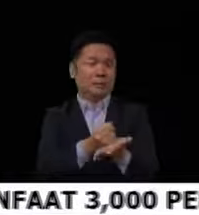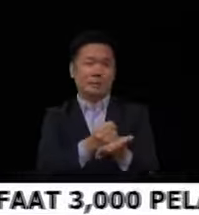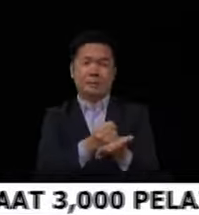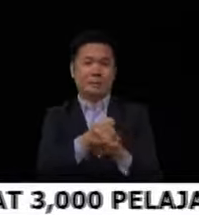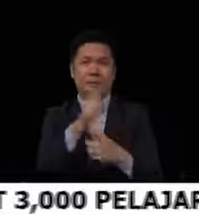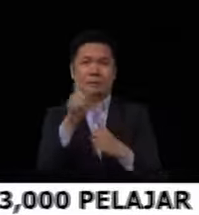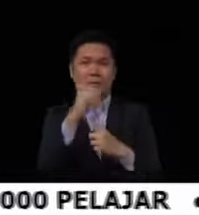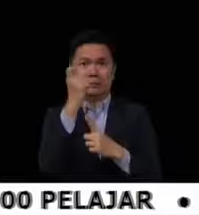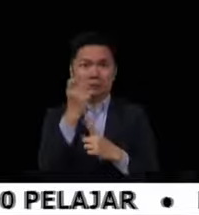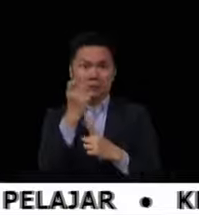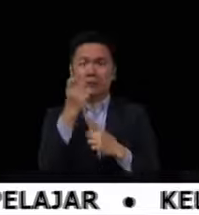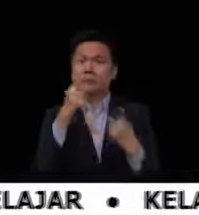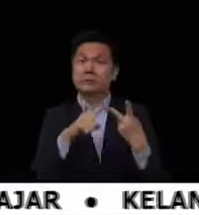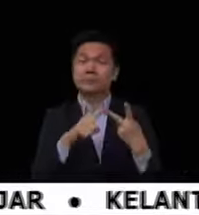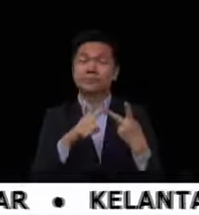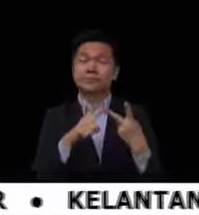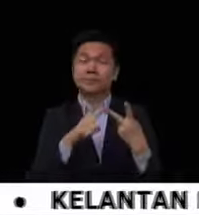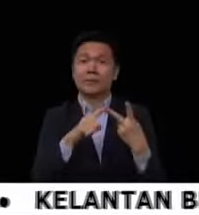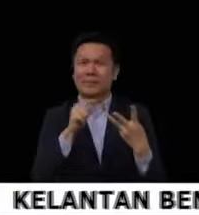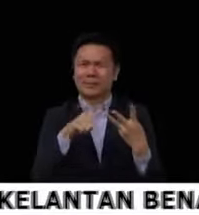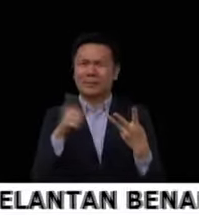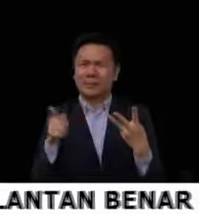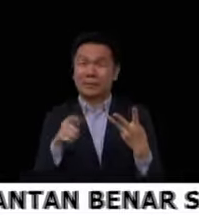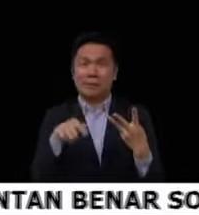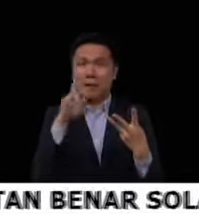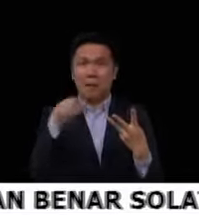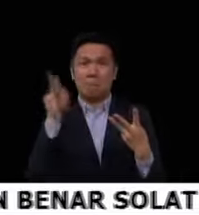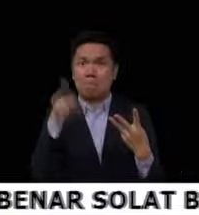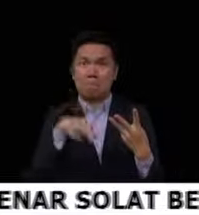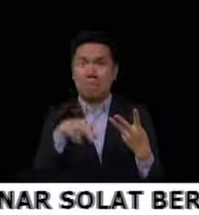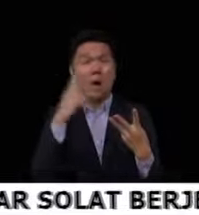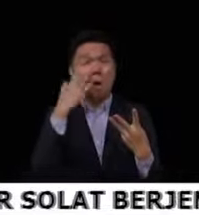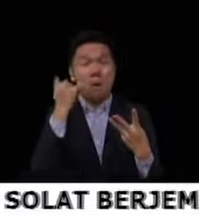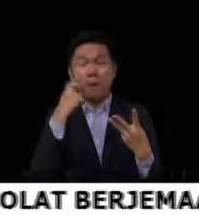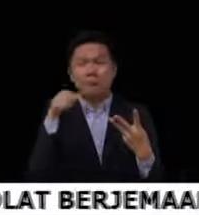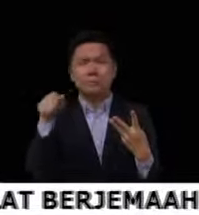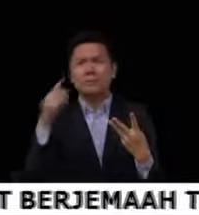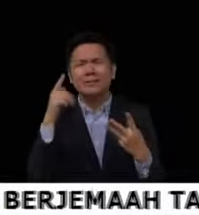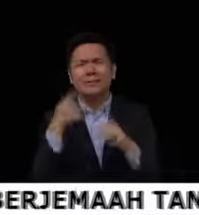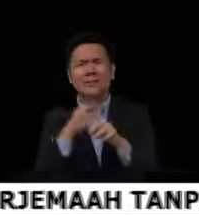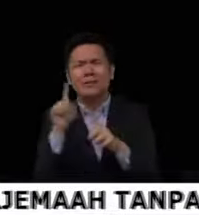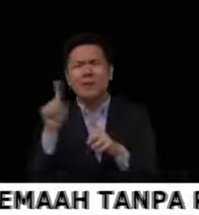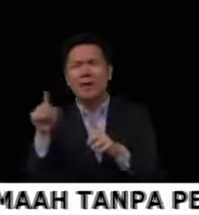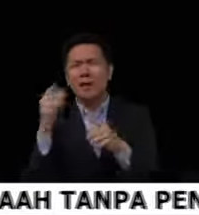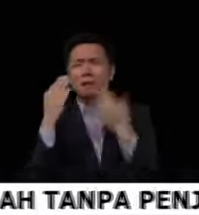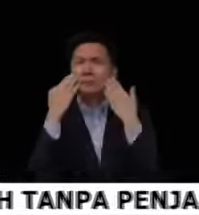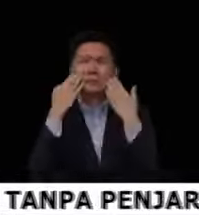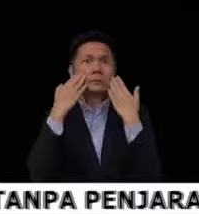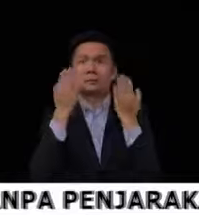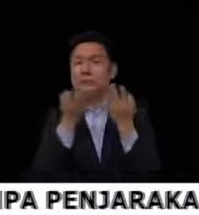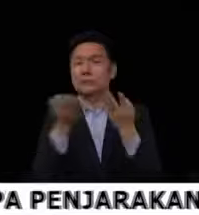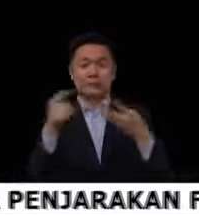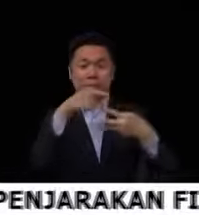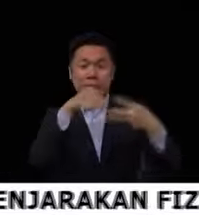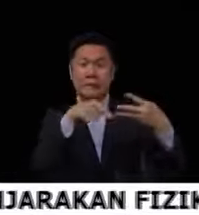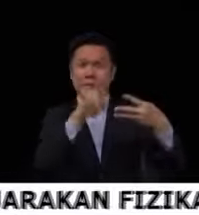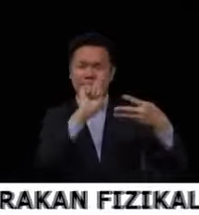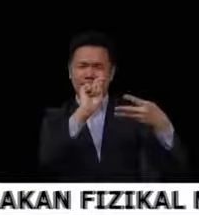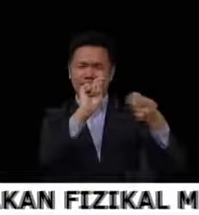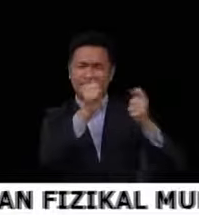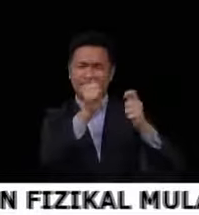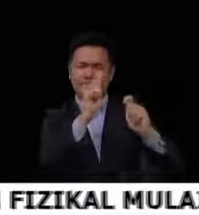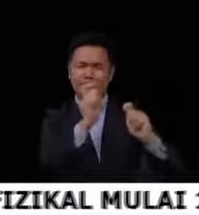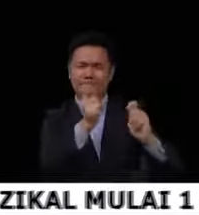ada yang kita sedang yang ilegal sebab tak tahu setetes kenegaraan mereka dan dengan we kalibrasi ini